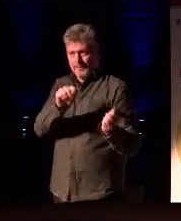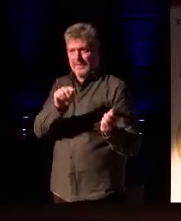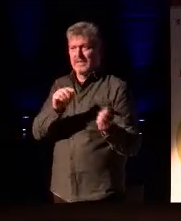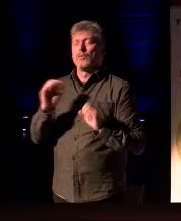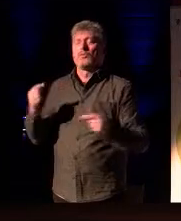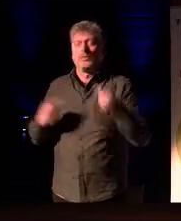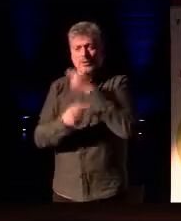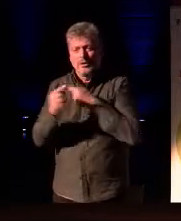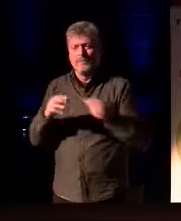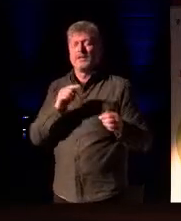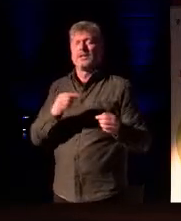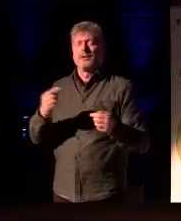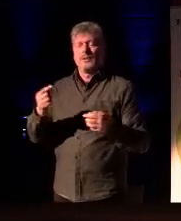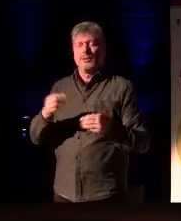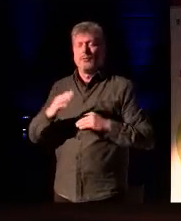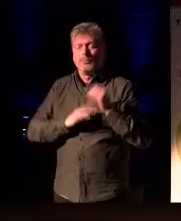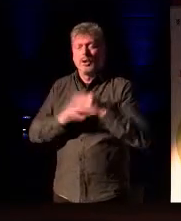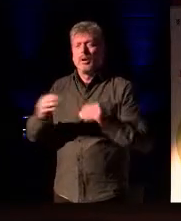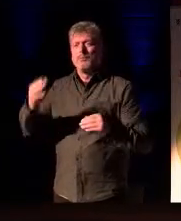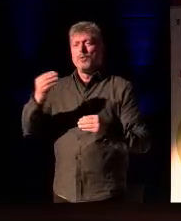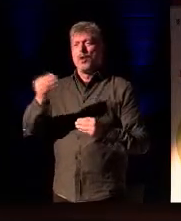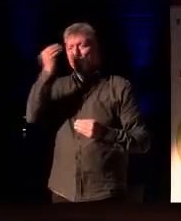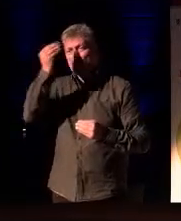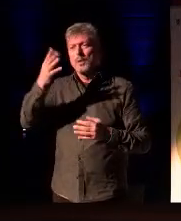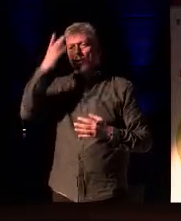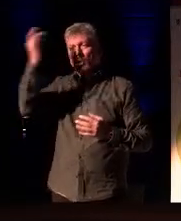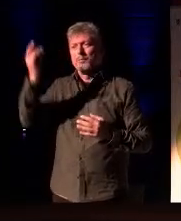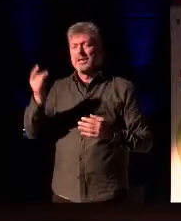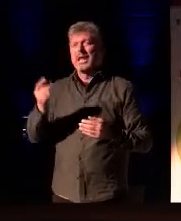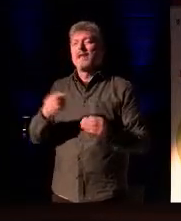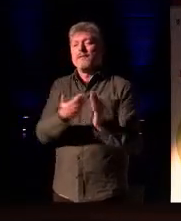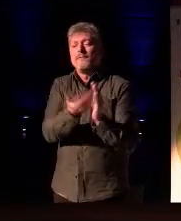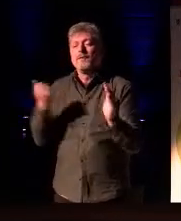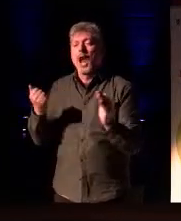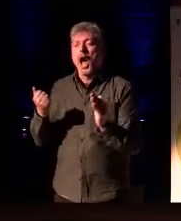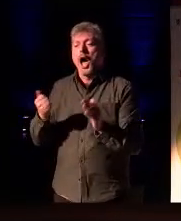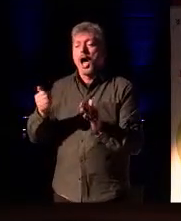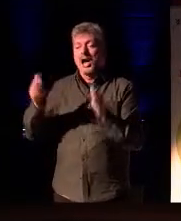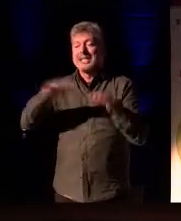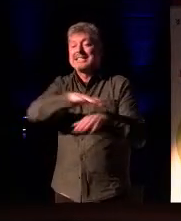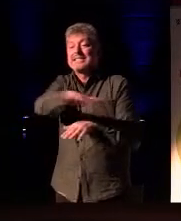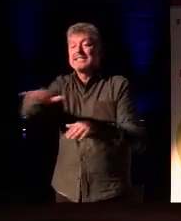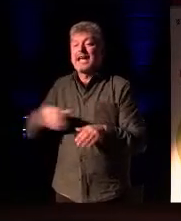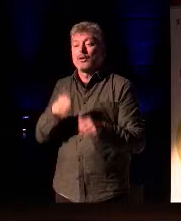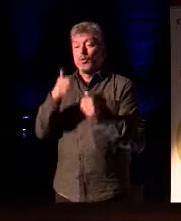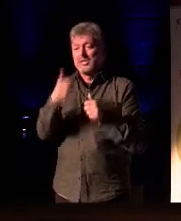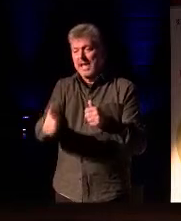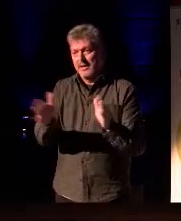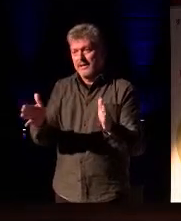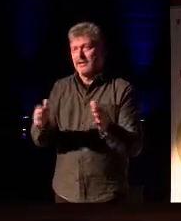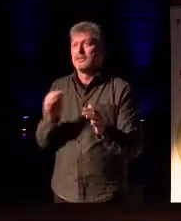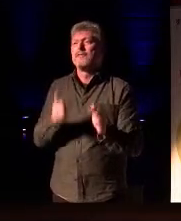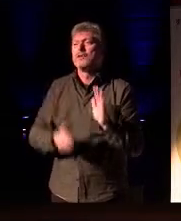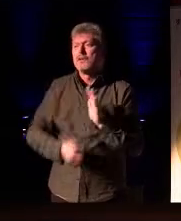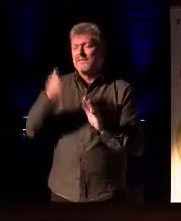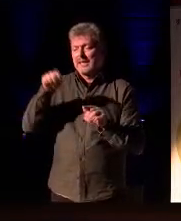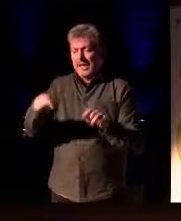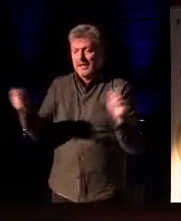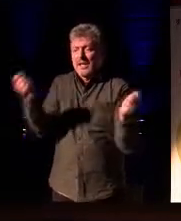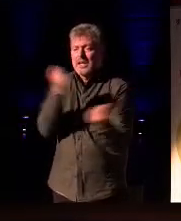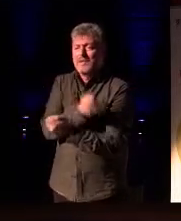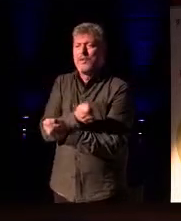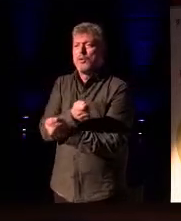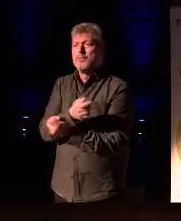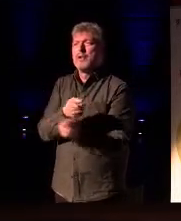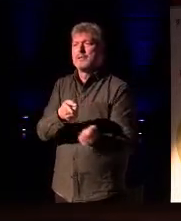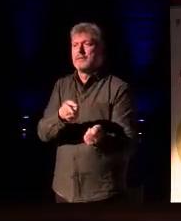bygge på den kunnskapen og kompetansen som kommer innenfra I sektoren. Og derfor det så viktig at denne reformen skal